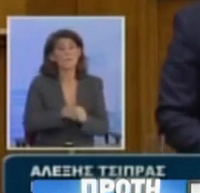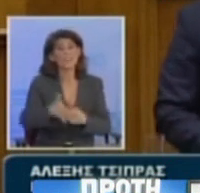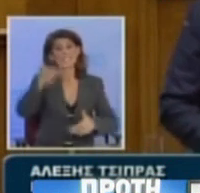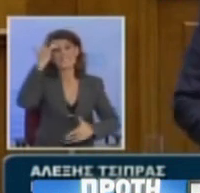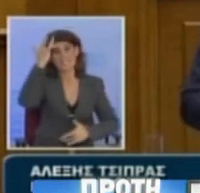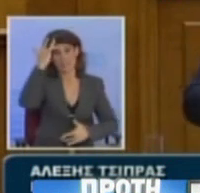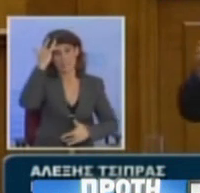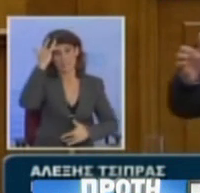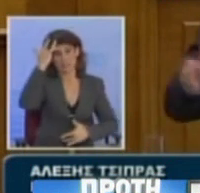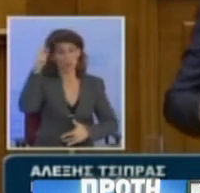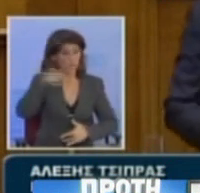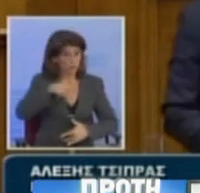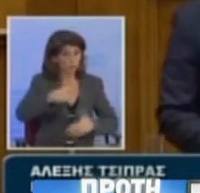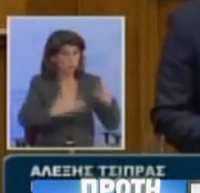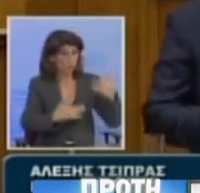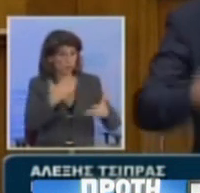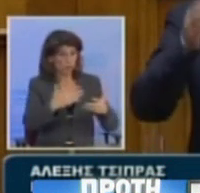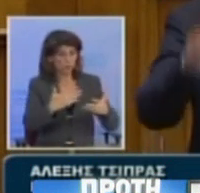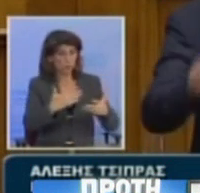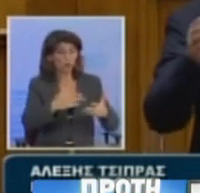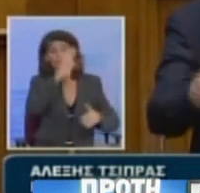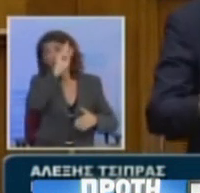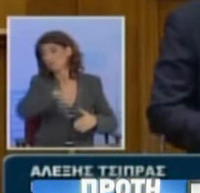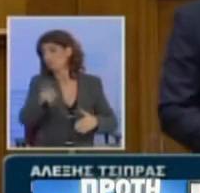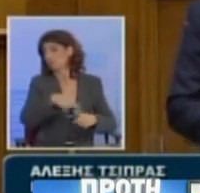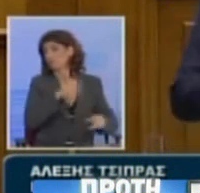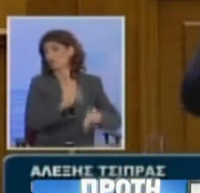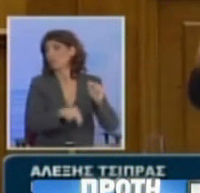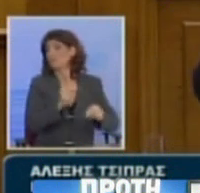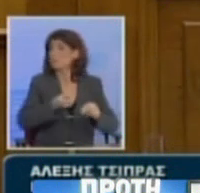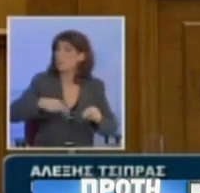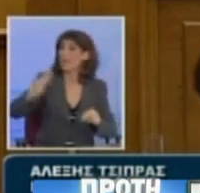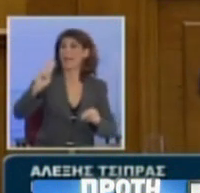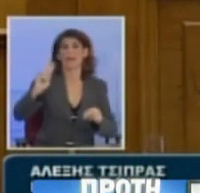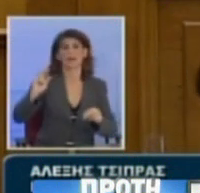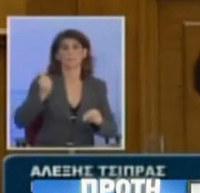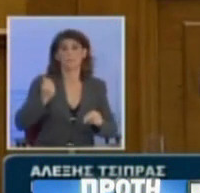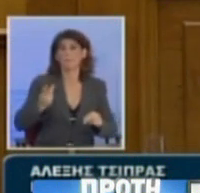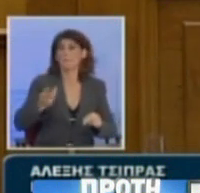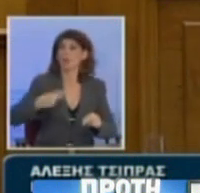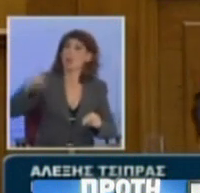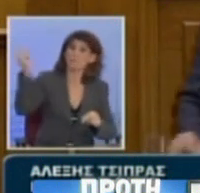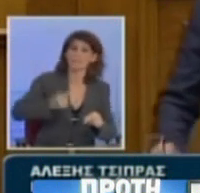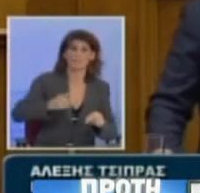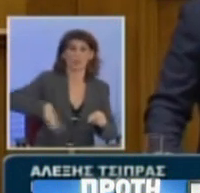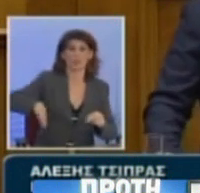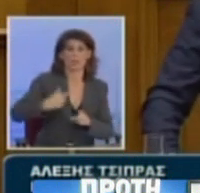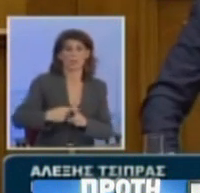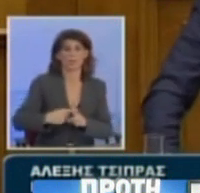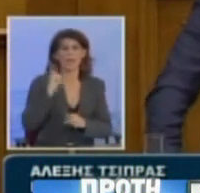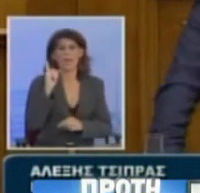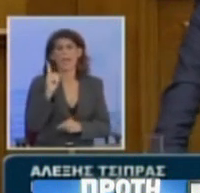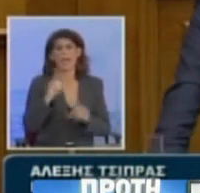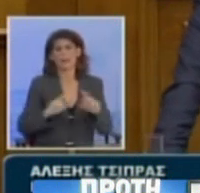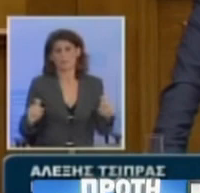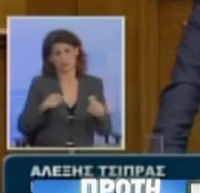συνείδηση ότι αυτόν τον προϋπολογισμό τον καταψηφίζει η μεγάλη κοινωνική πλειοψηφία. Θέλω μόνο να διαβεβαιώσω ένα πράγμα και κατέρχομαι από το